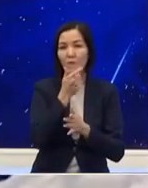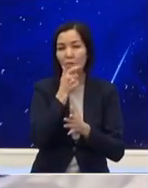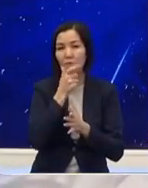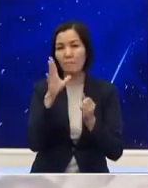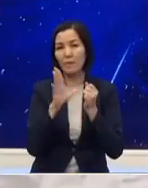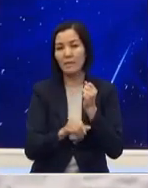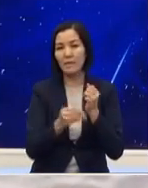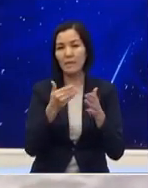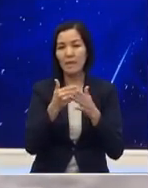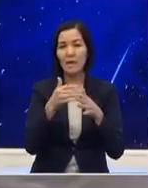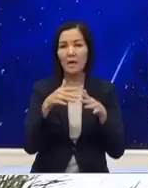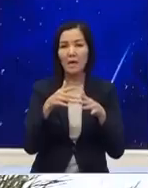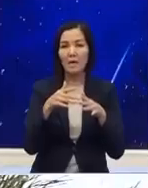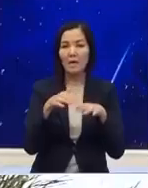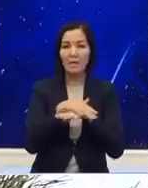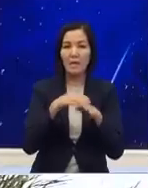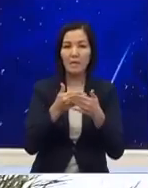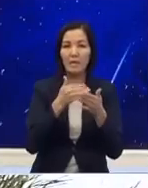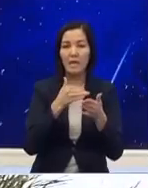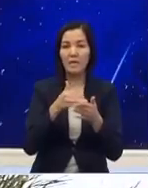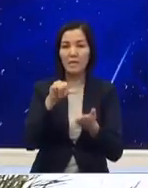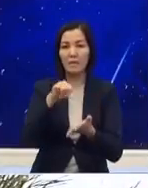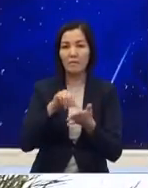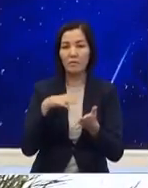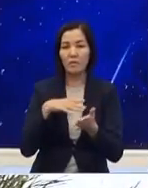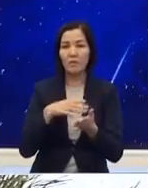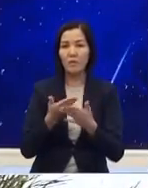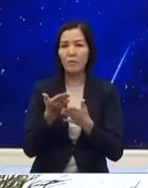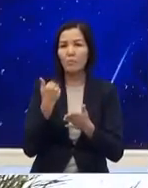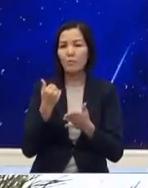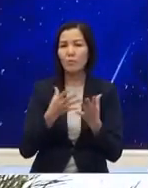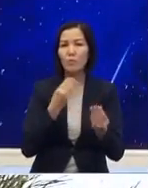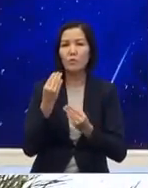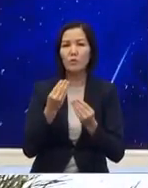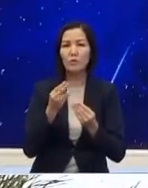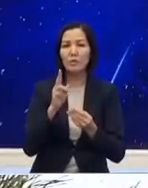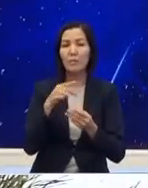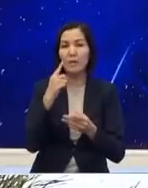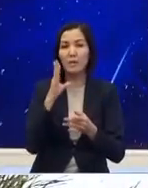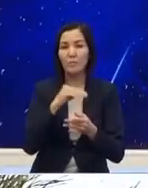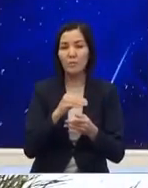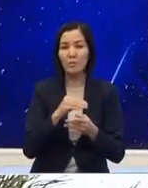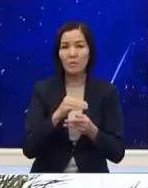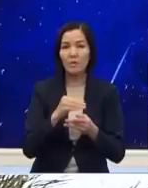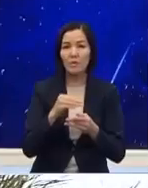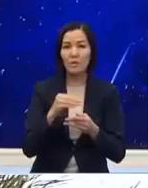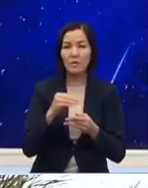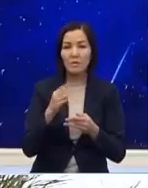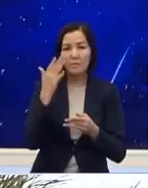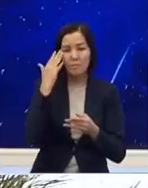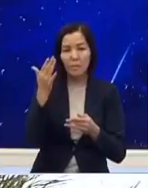рет көпшілік алдына шықты. Сол кездегі ойыншыларды кім айта алады? Қандай ойыншылар болған? Ешкім білмейді.